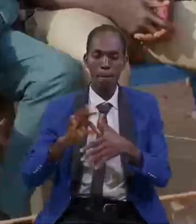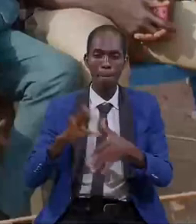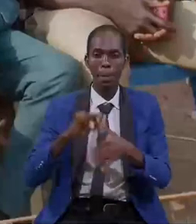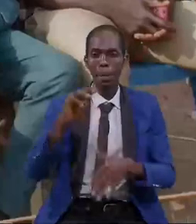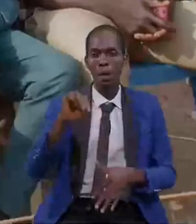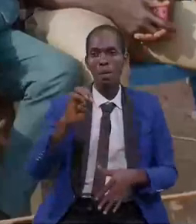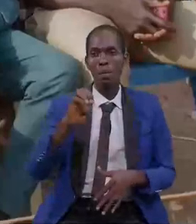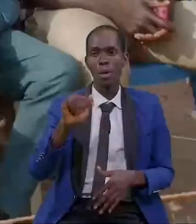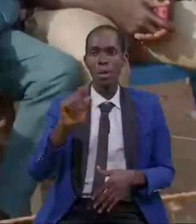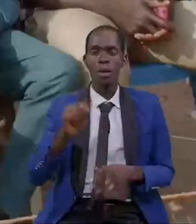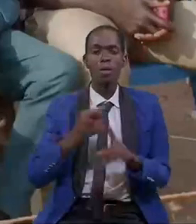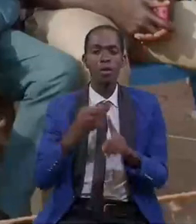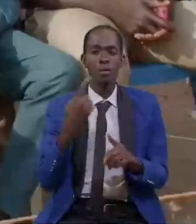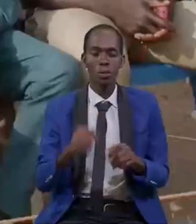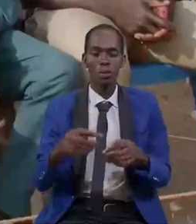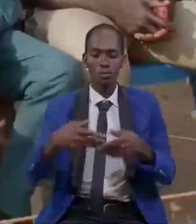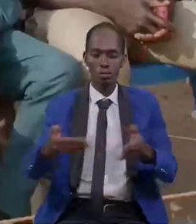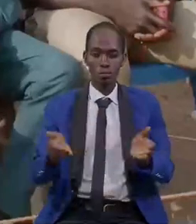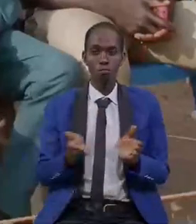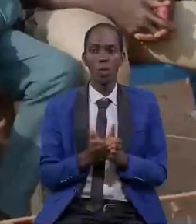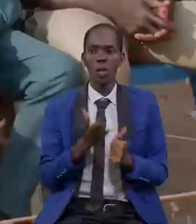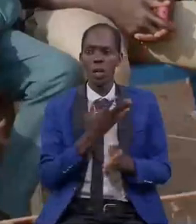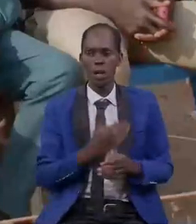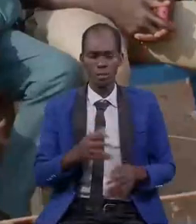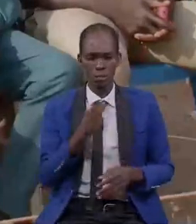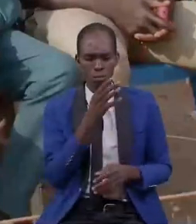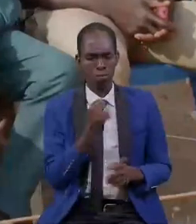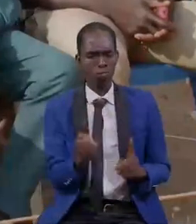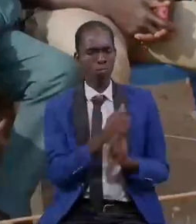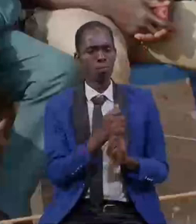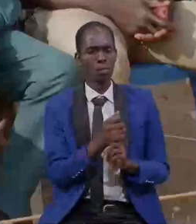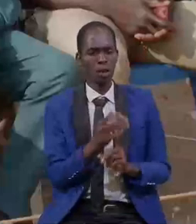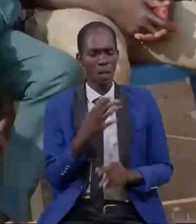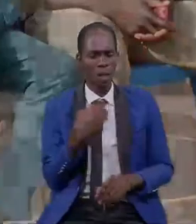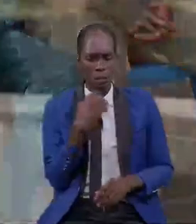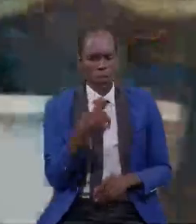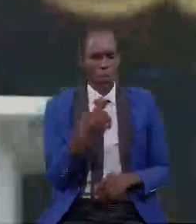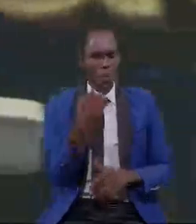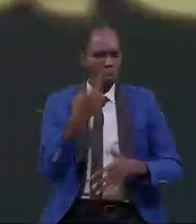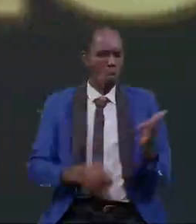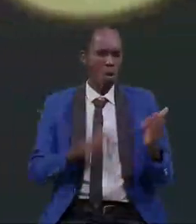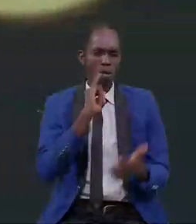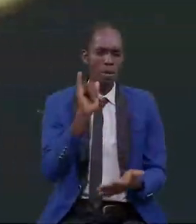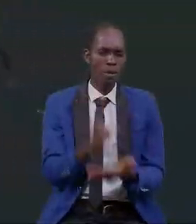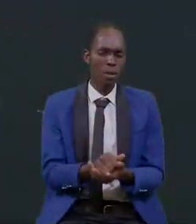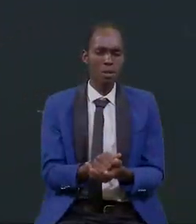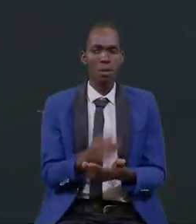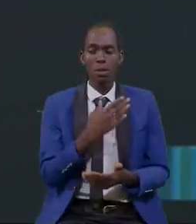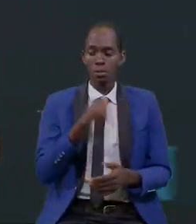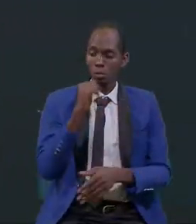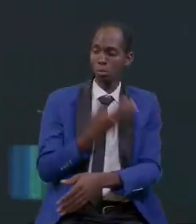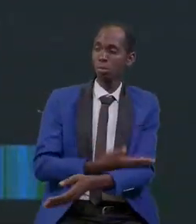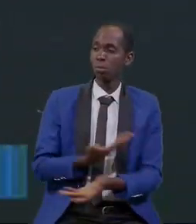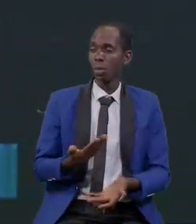était de mâcher ça. Et la maman est venue soudainement et dit, ma fille, c'est quoi ça? Et la fille dit, je